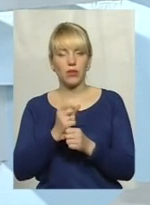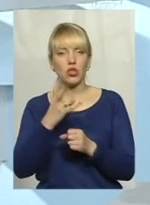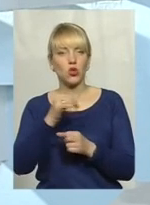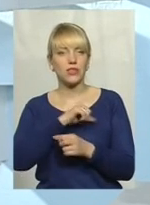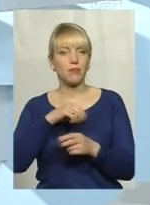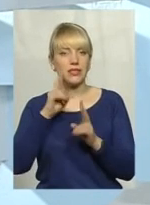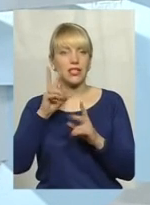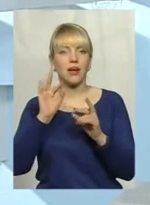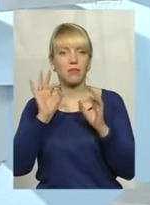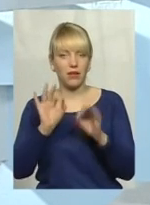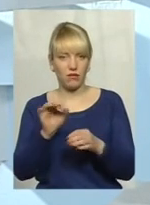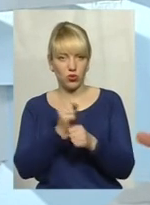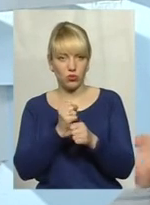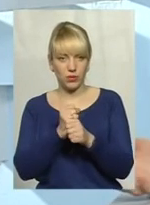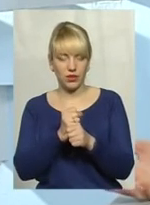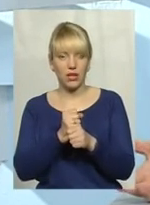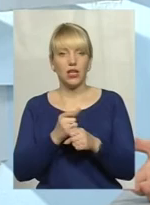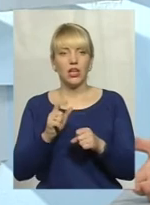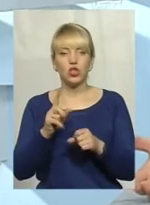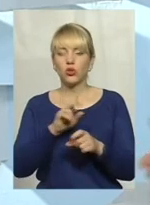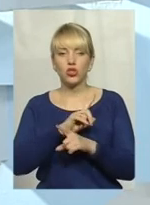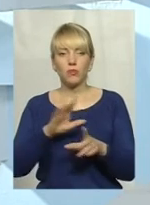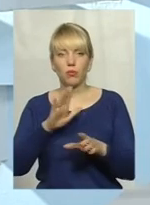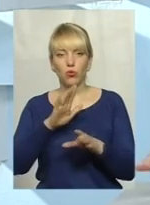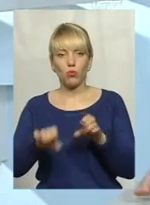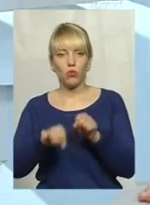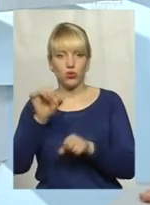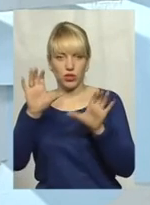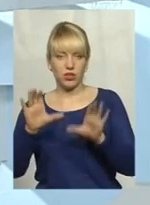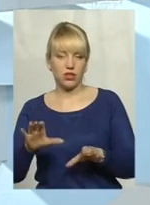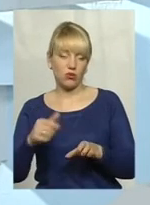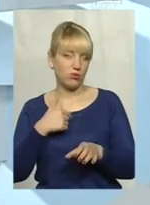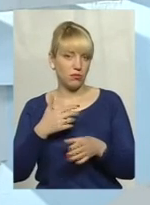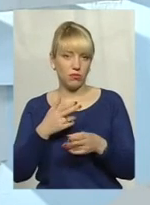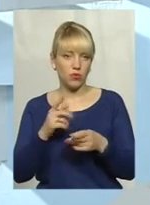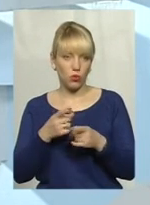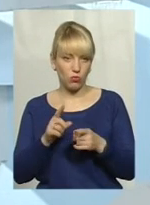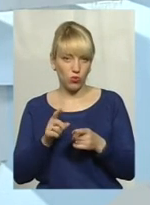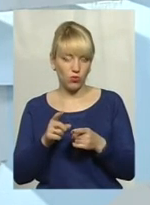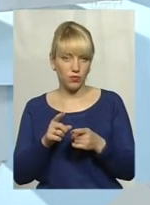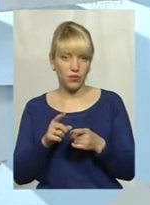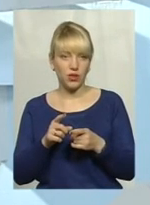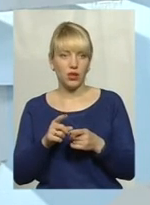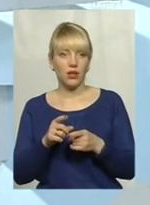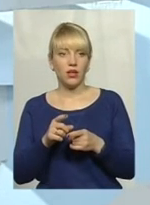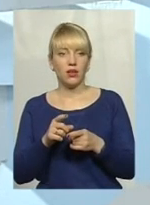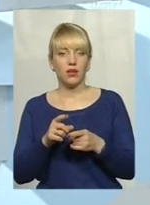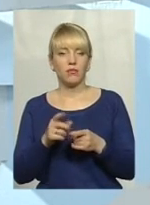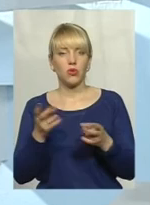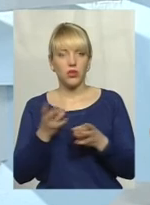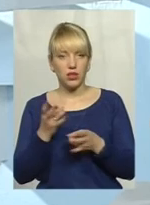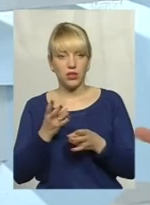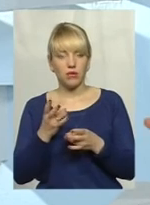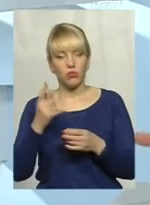закон. Тому ми, ну, радо просягнемо їм руку допомоги і без там жодних проєктів і так далі. Але потрібно